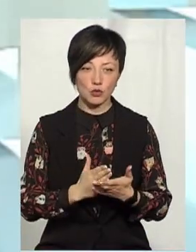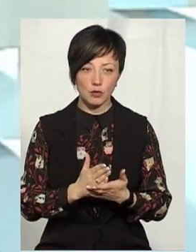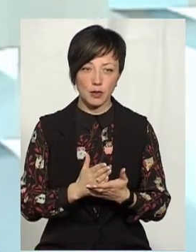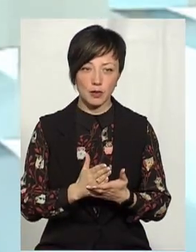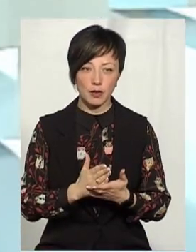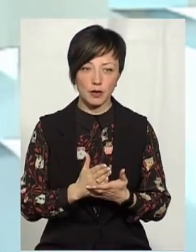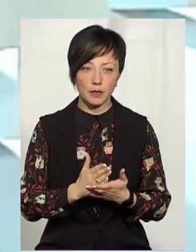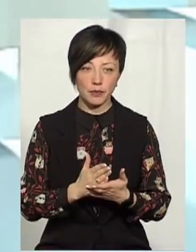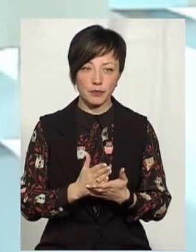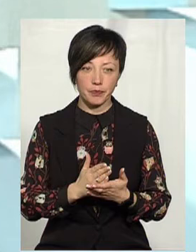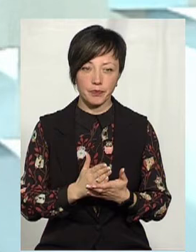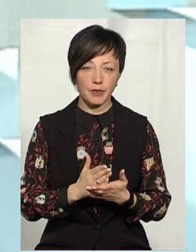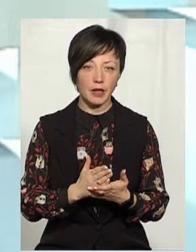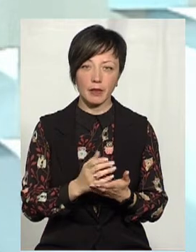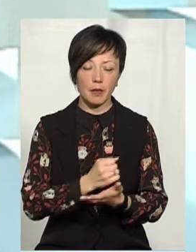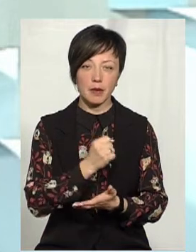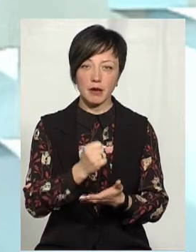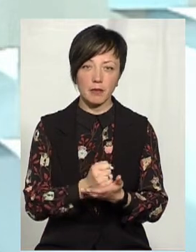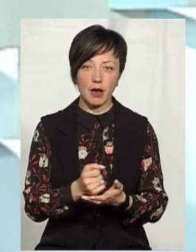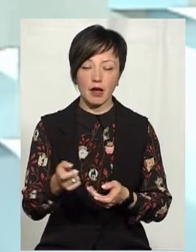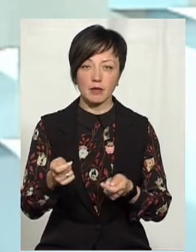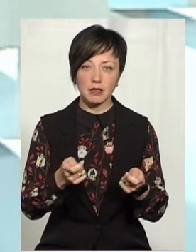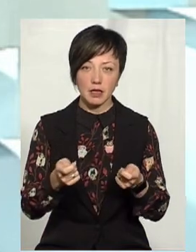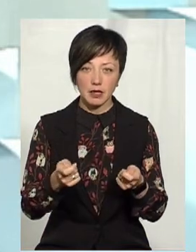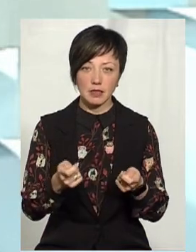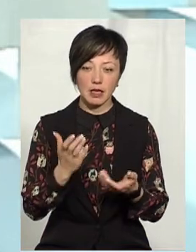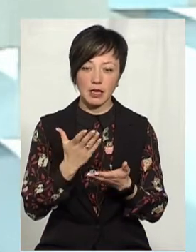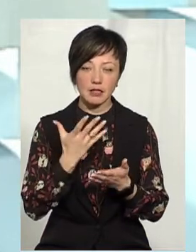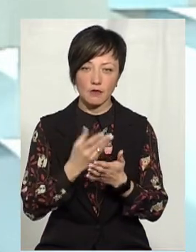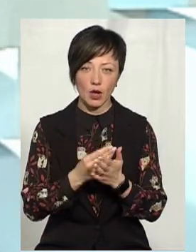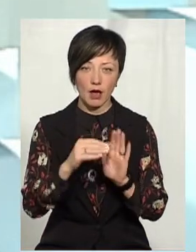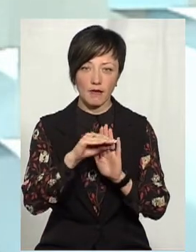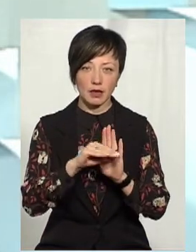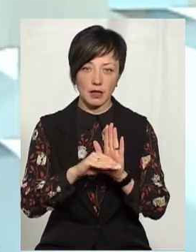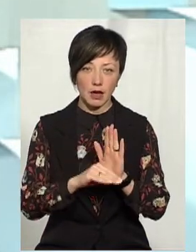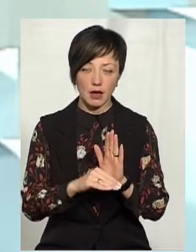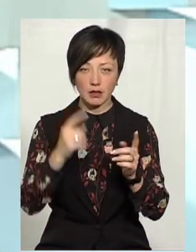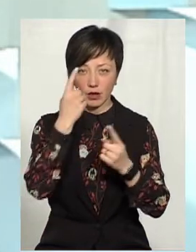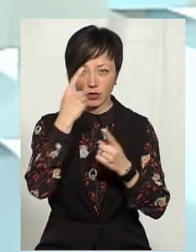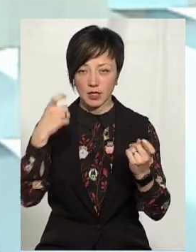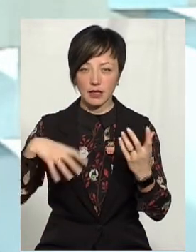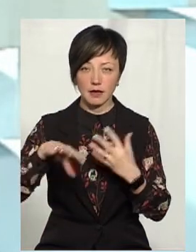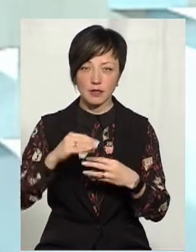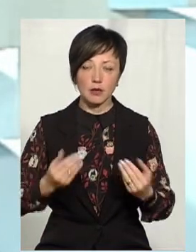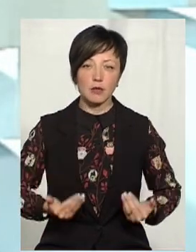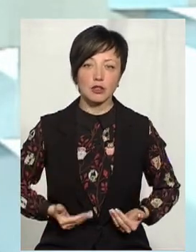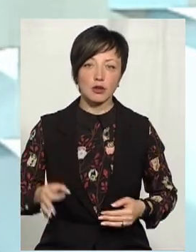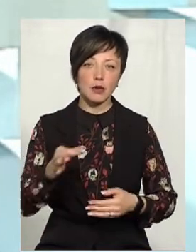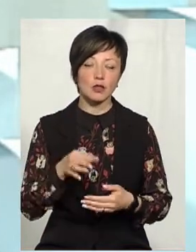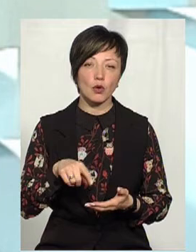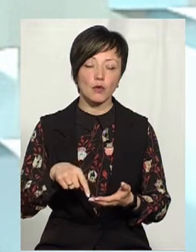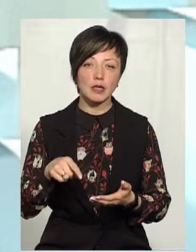Його не приймає або обласна державна адміністрація, в них є своя вертикаль. Але просто хочу наголосити для всіх мешканців Хмельницької